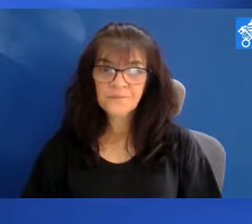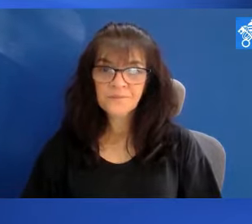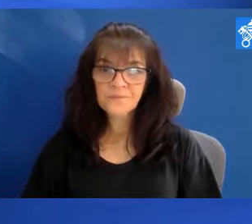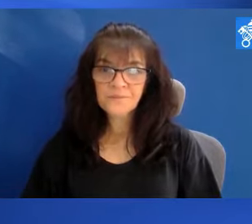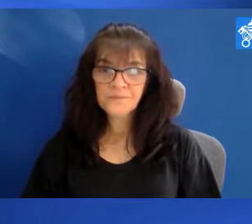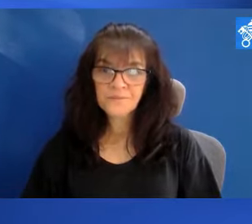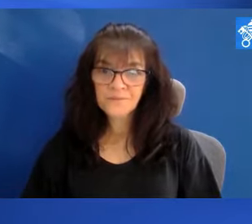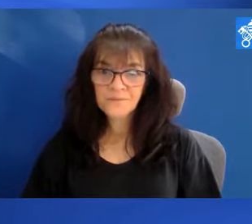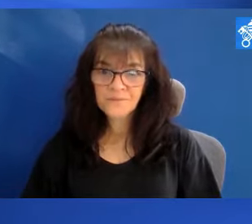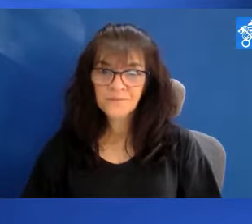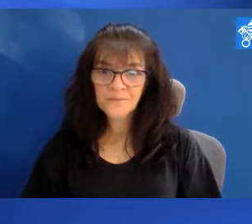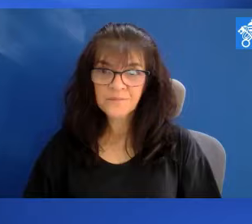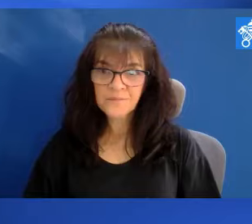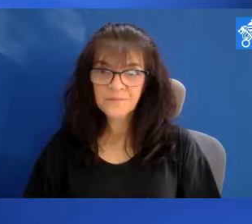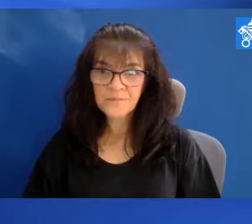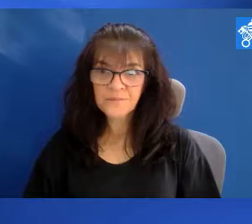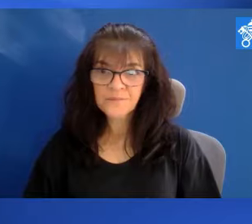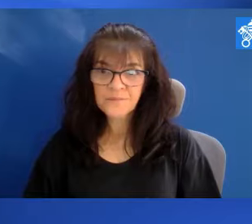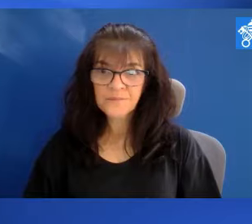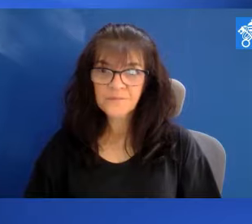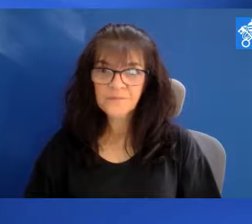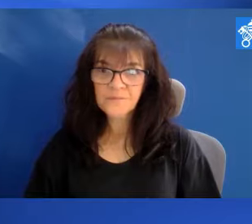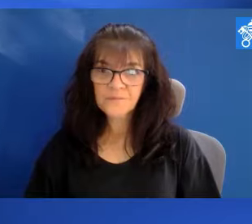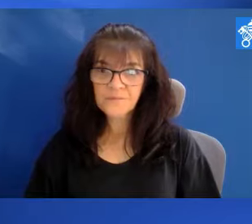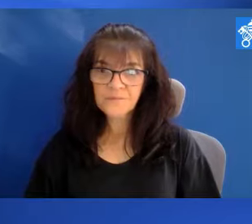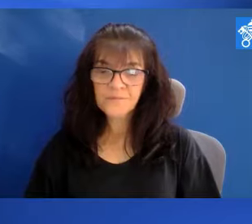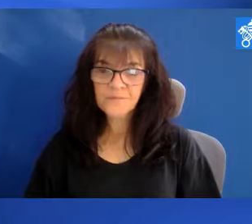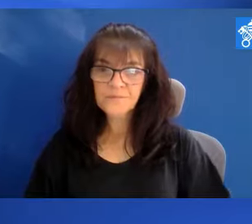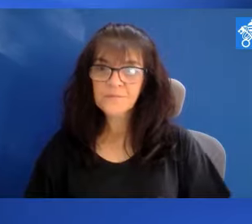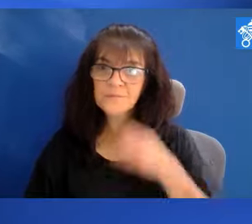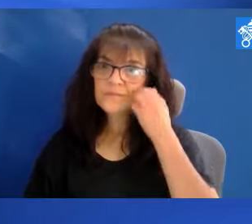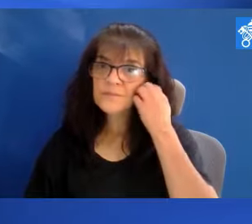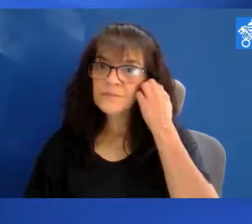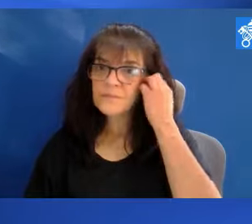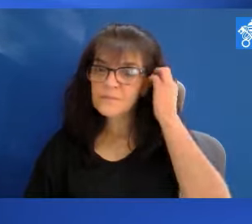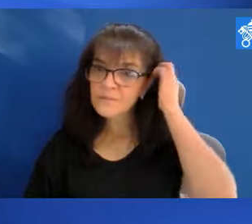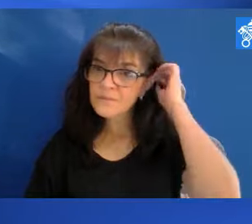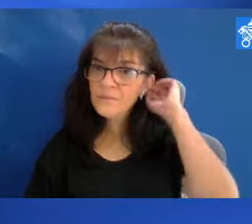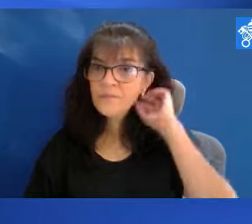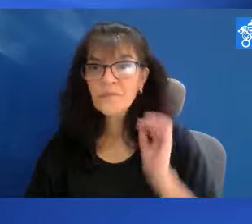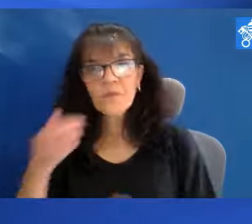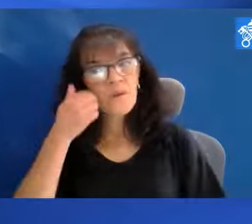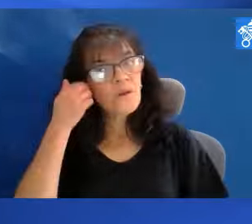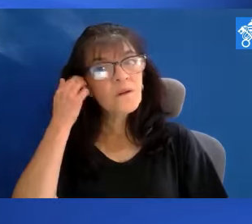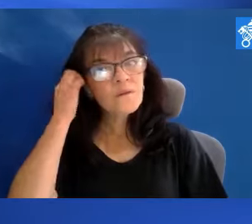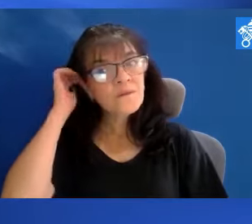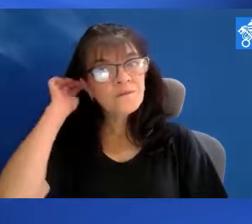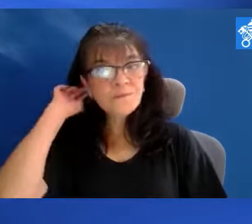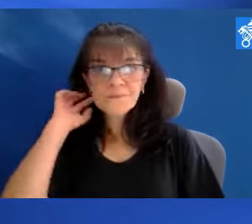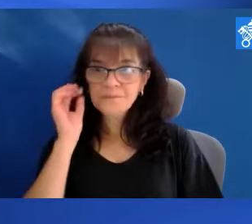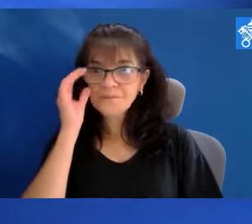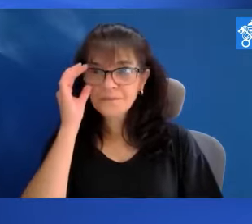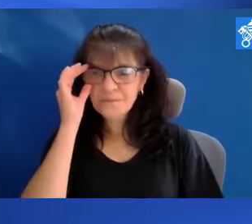Zum Schluss dieser Audienz singen wir gemeinsam das Vaterunser in lateinischer Sprache. Danach wird der Heilige Vater den apostolischen